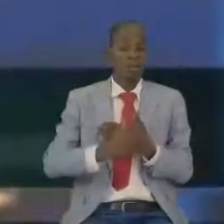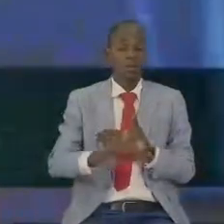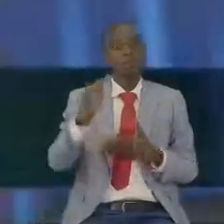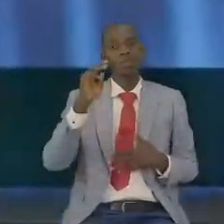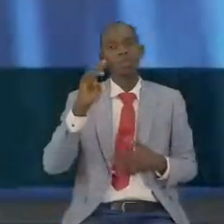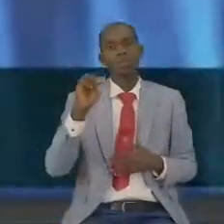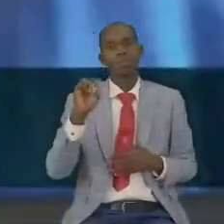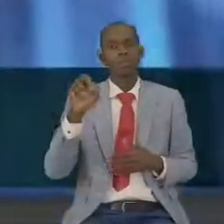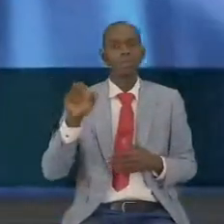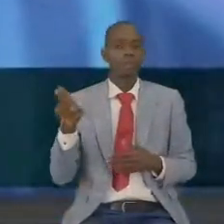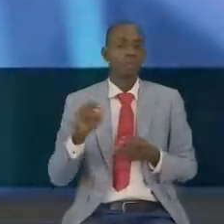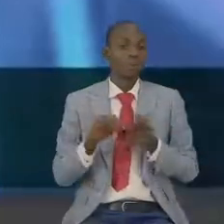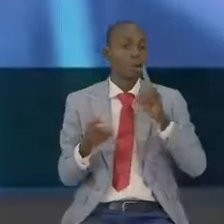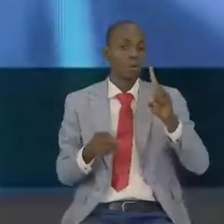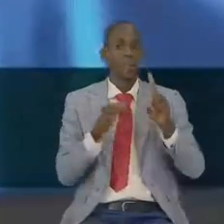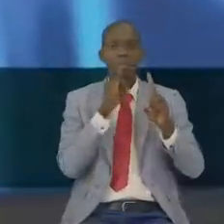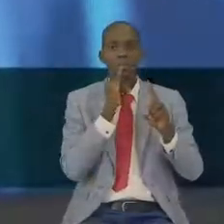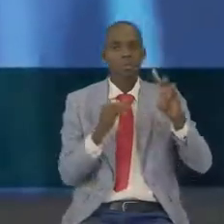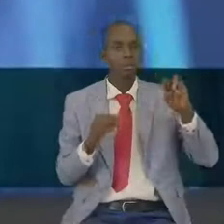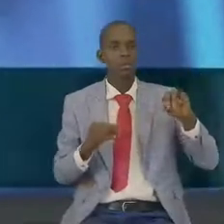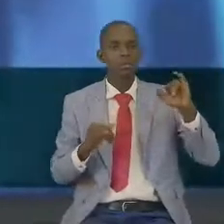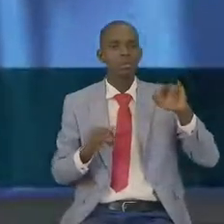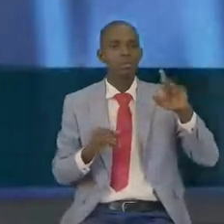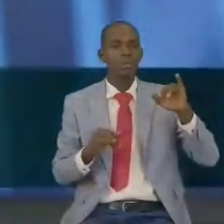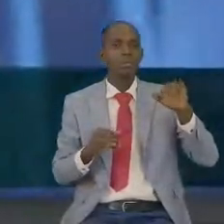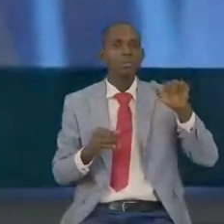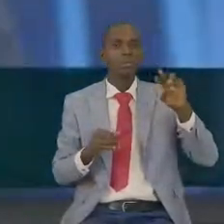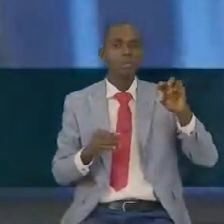triomphe de Marie avant Mara.